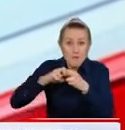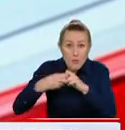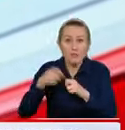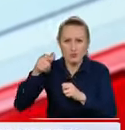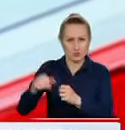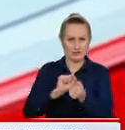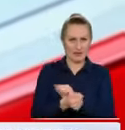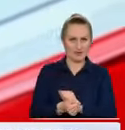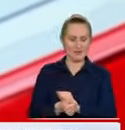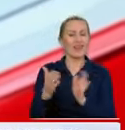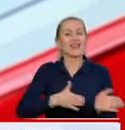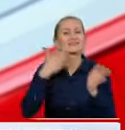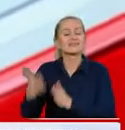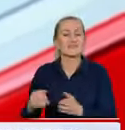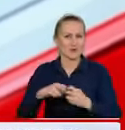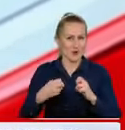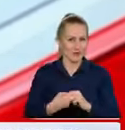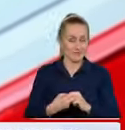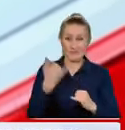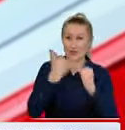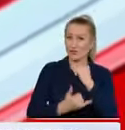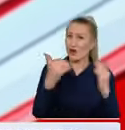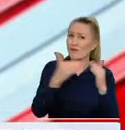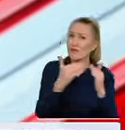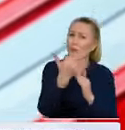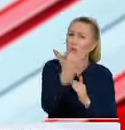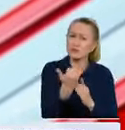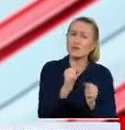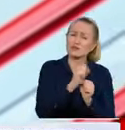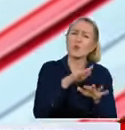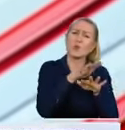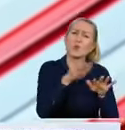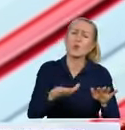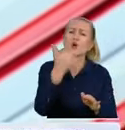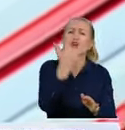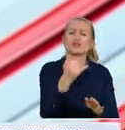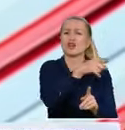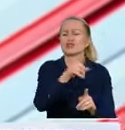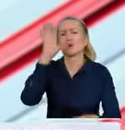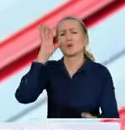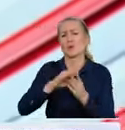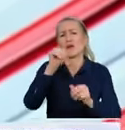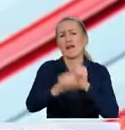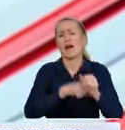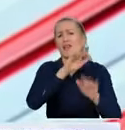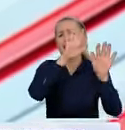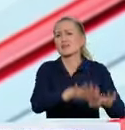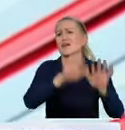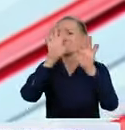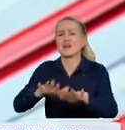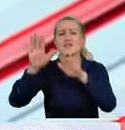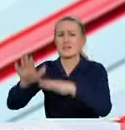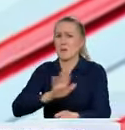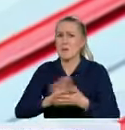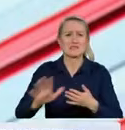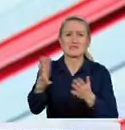kolejny problem. Jeżeli w domach dziecka są niechciane dzieci, przez lat przytrzymywane, to czy nie lepiej, jak takie dzieci